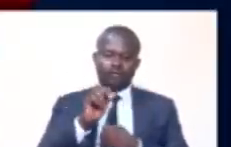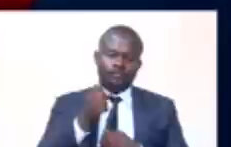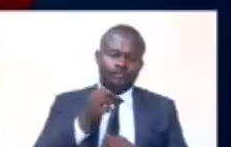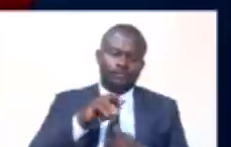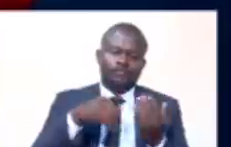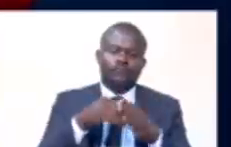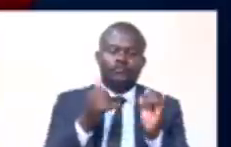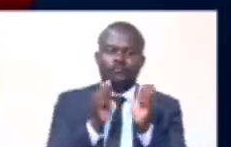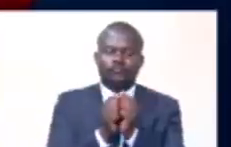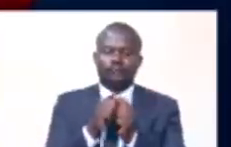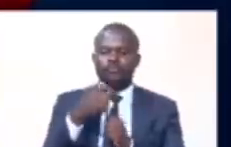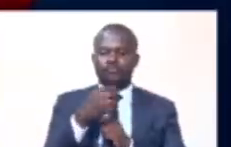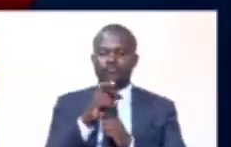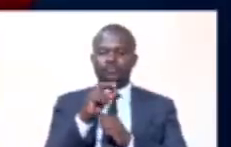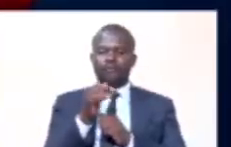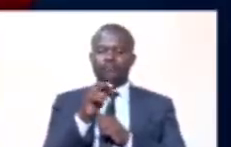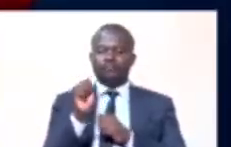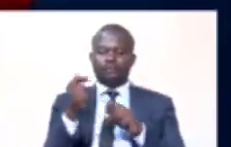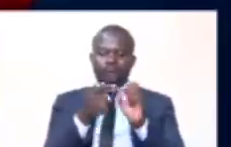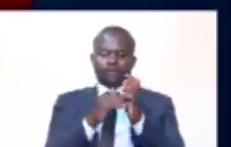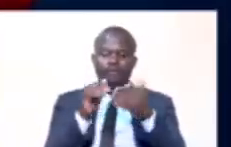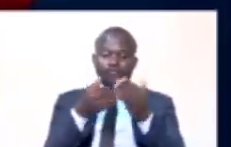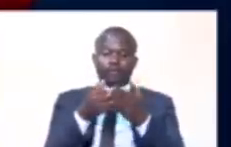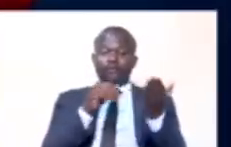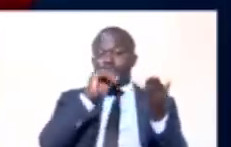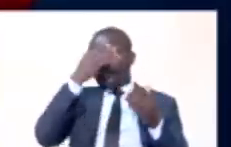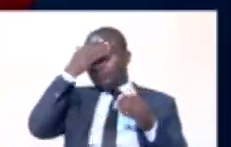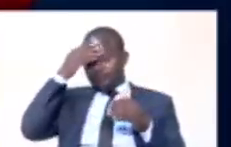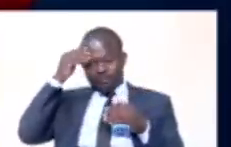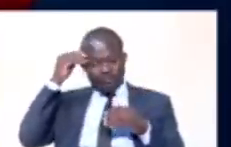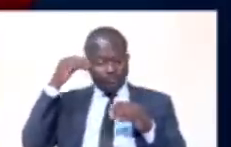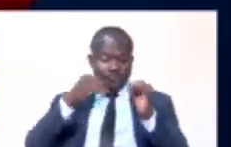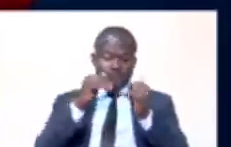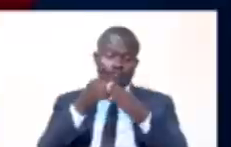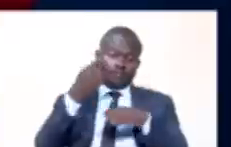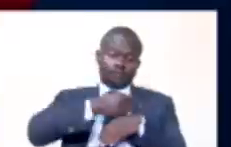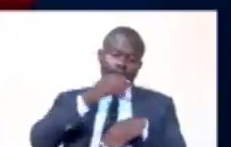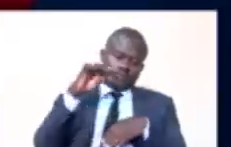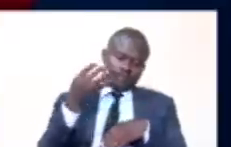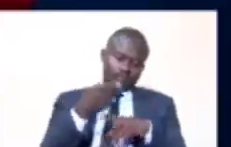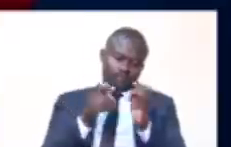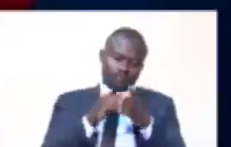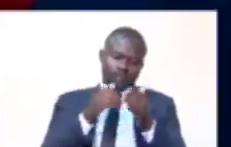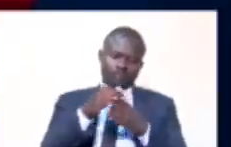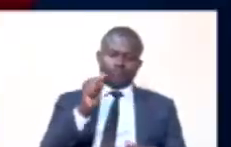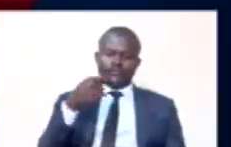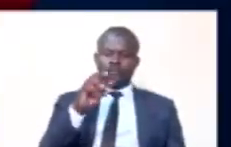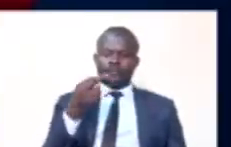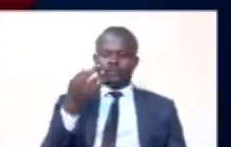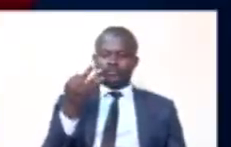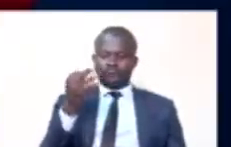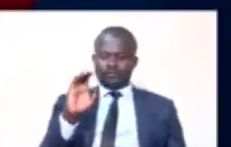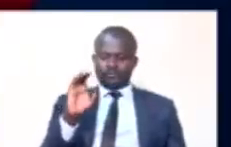ikira ikipe ya Gorilla. Ariko kandi icyo nabura kubabwira nuko Rutsiro na Gorilla bazakina ku munsi wo kwa kane gusa, APR FC ku munsi